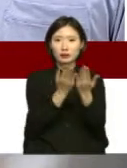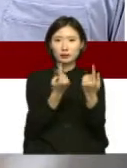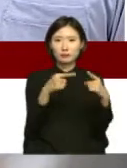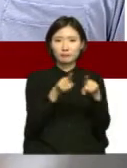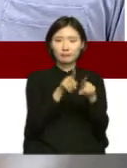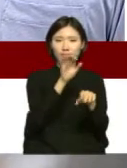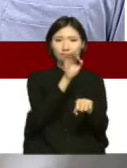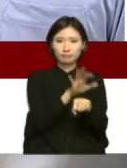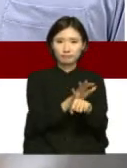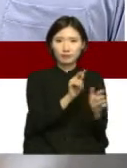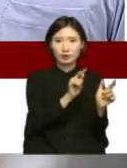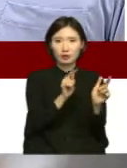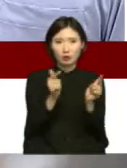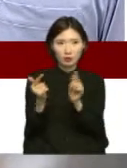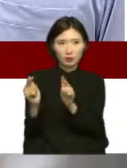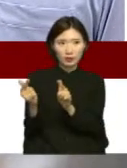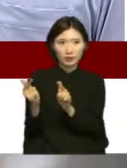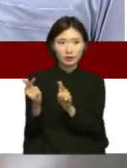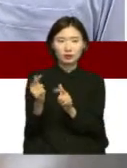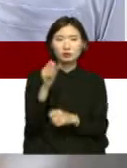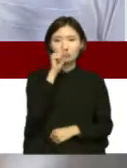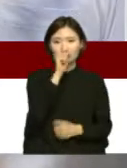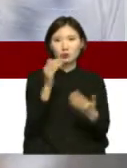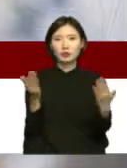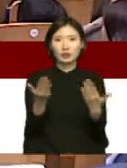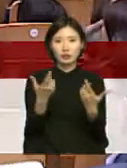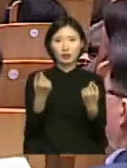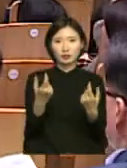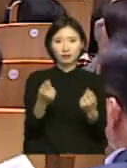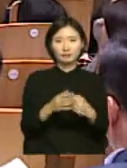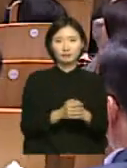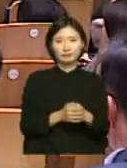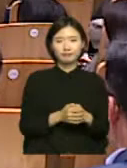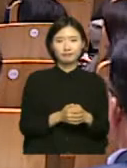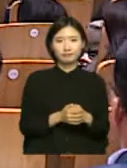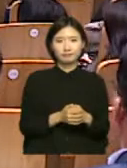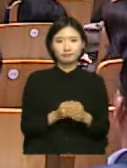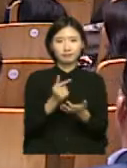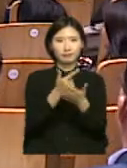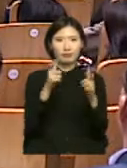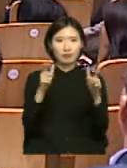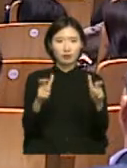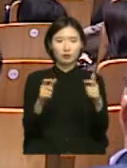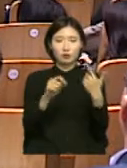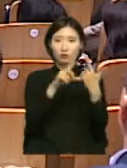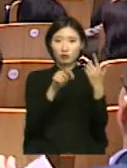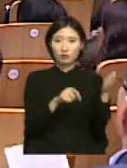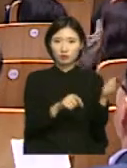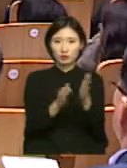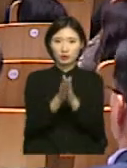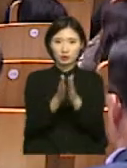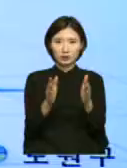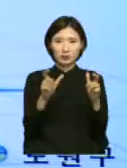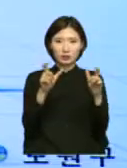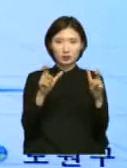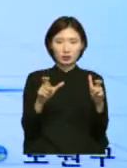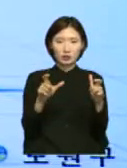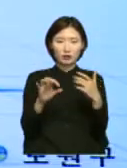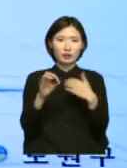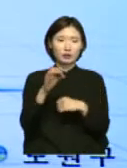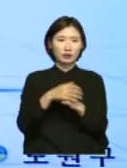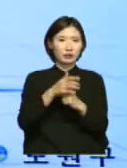주시다 보니까 여러 가지로 저희는 좋은 일이라고 생각했습니다. 노원구가 지난 2월부터 시작한 지역